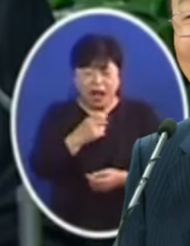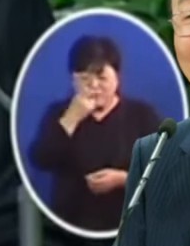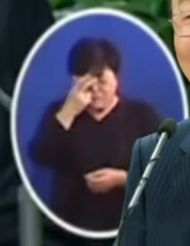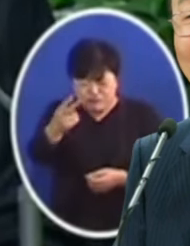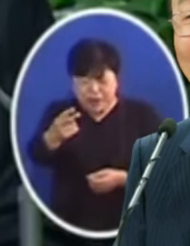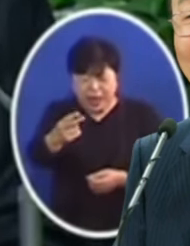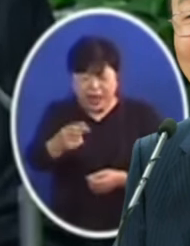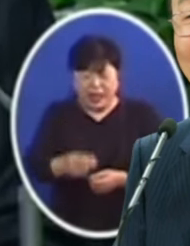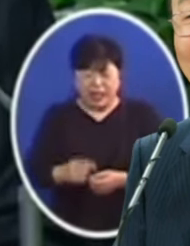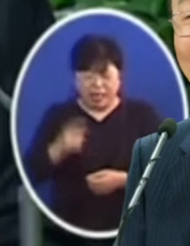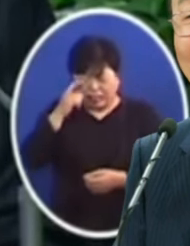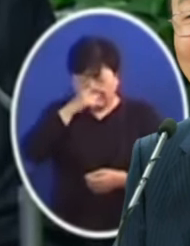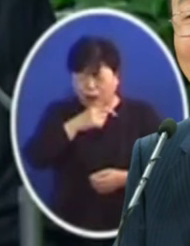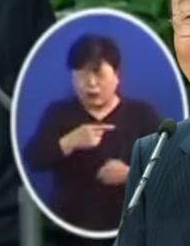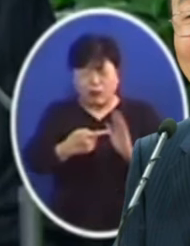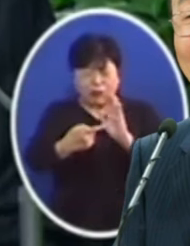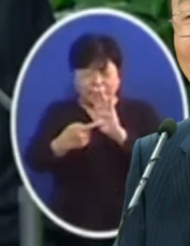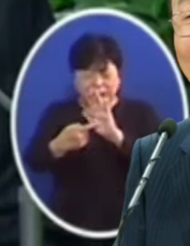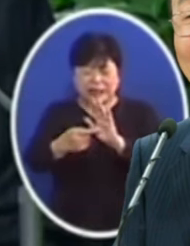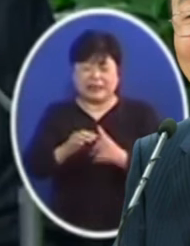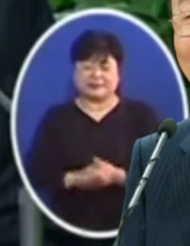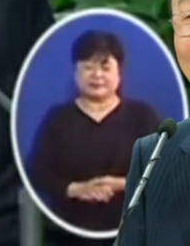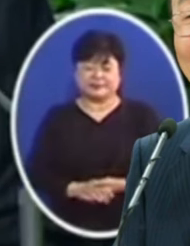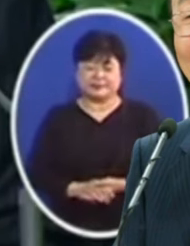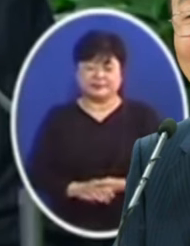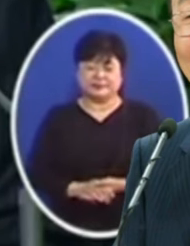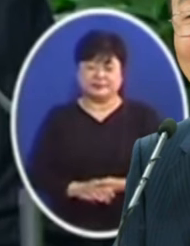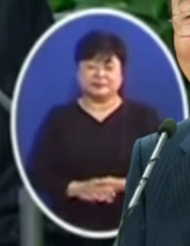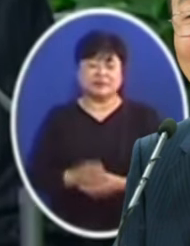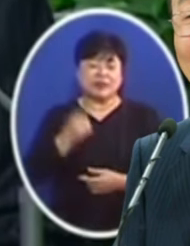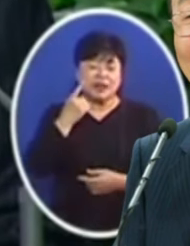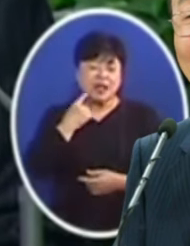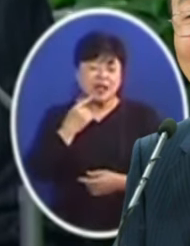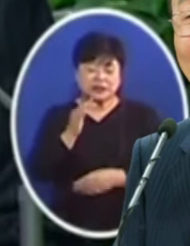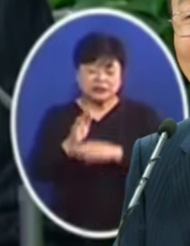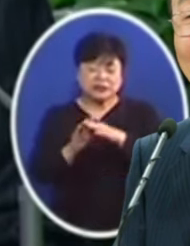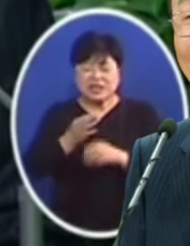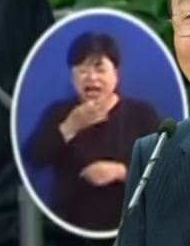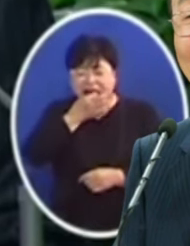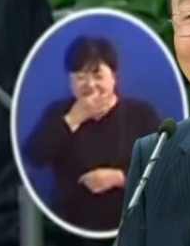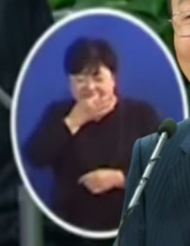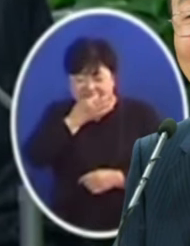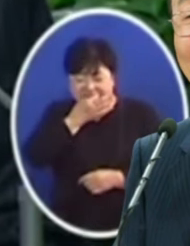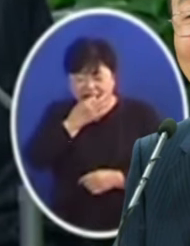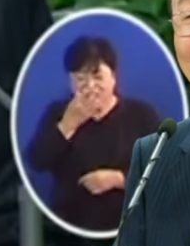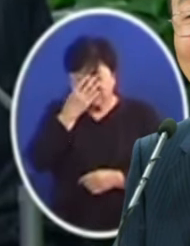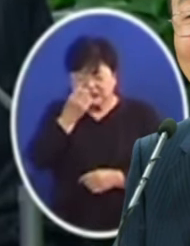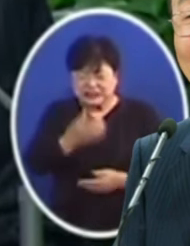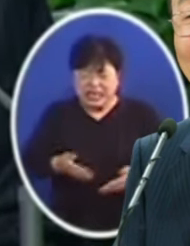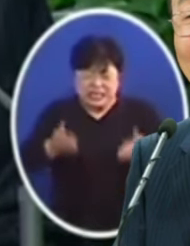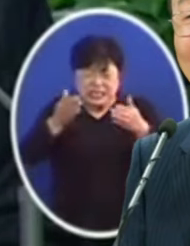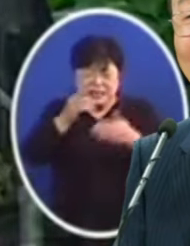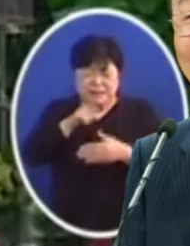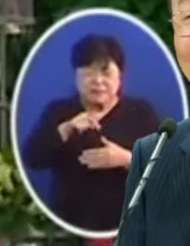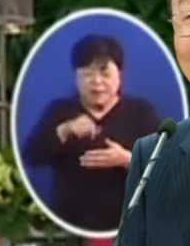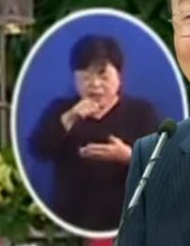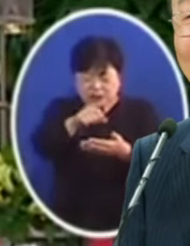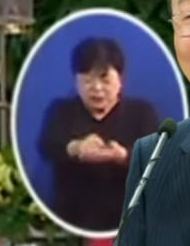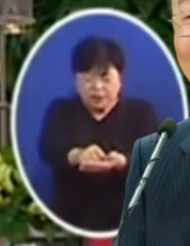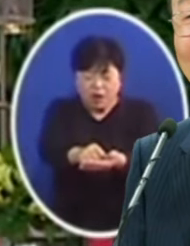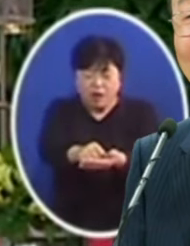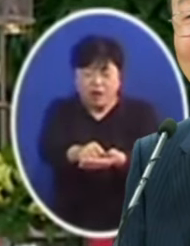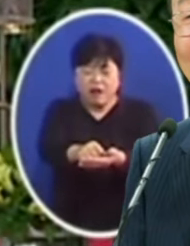쓰레기가 드러나게 되는 것입니다. 우리는 탐욕으로 채워진 욕심의 쓰레기가 마음속에 점령하고 있다는